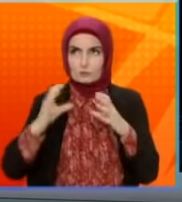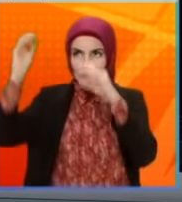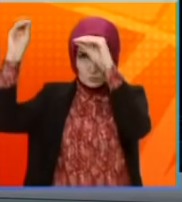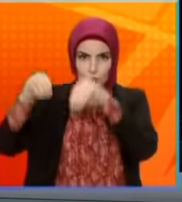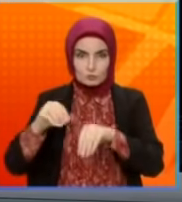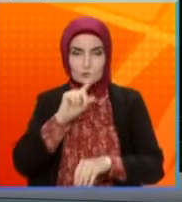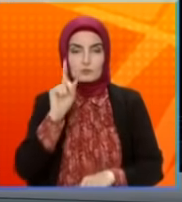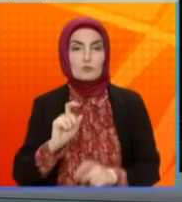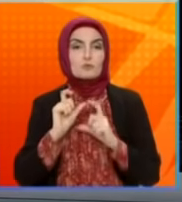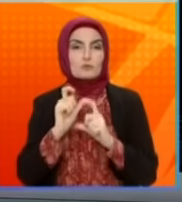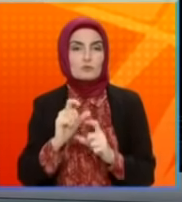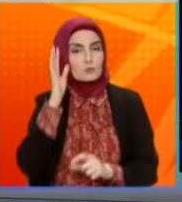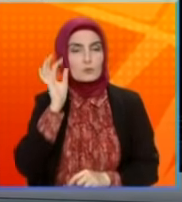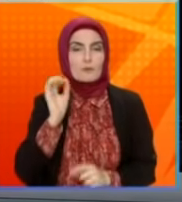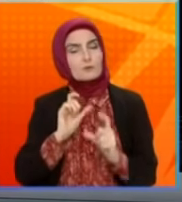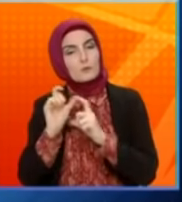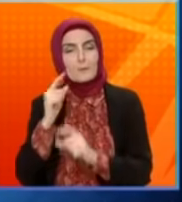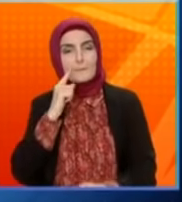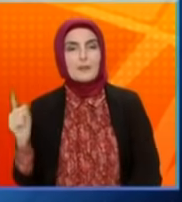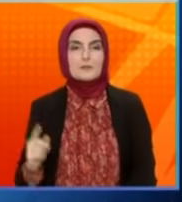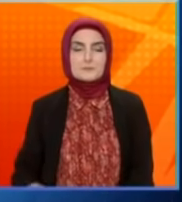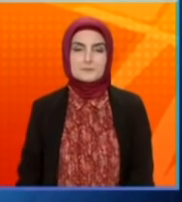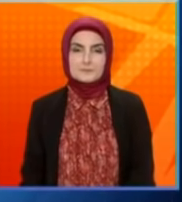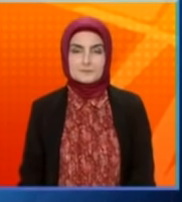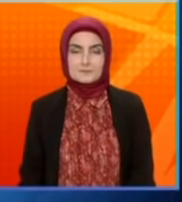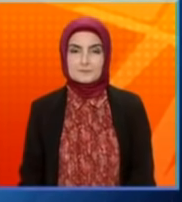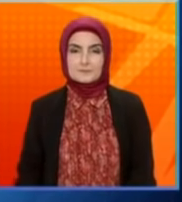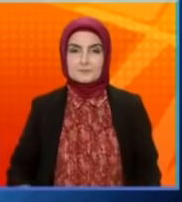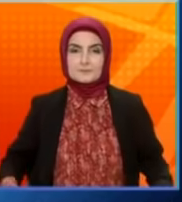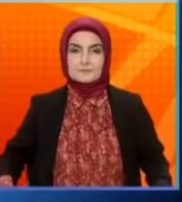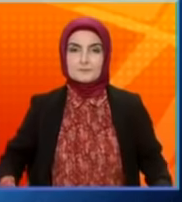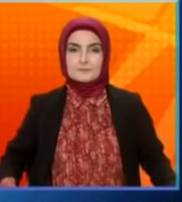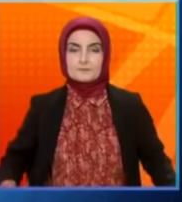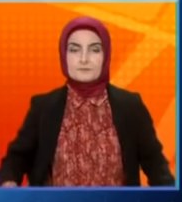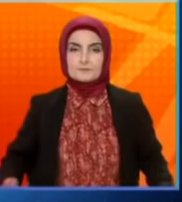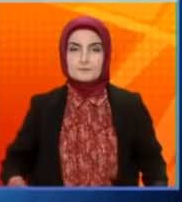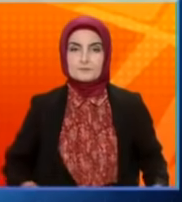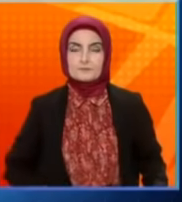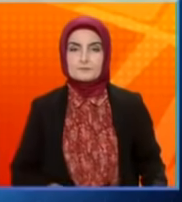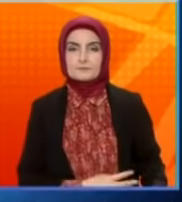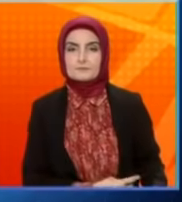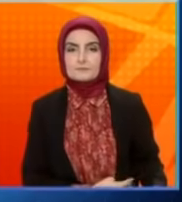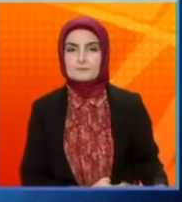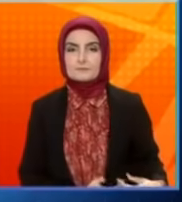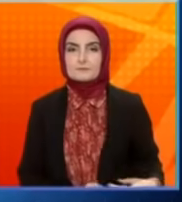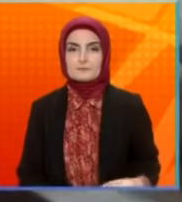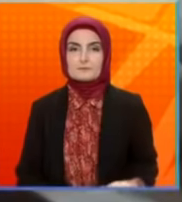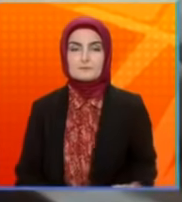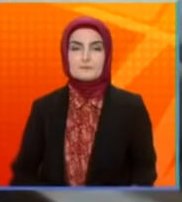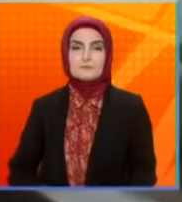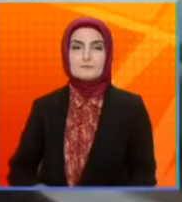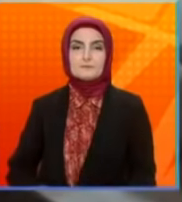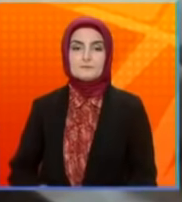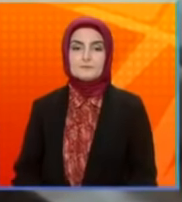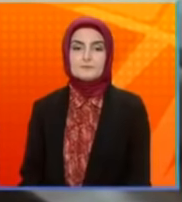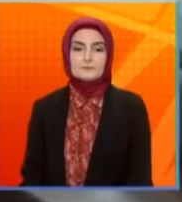uzmanına, gökbilimcilere sorduk. Ben şokum. Evet, şu anda meteor düşüyor, evet.